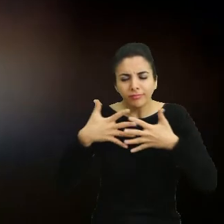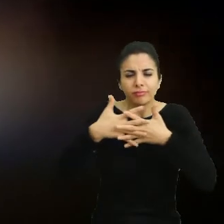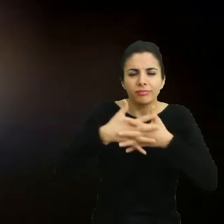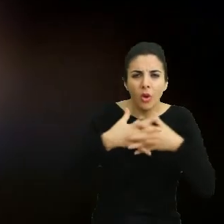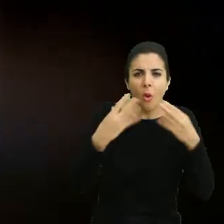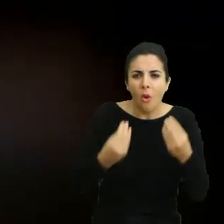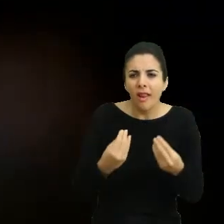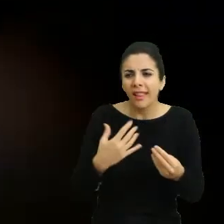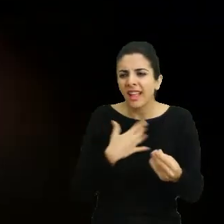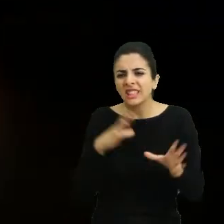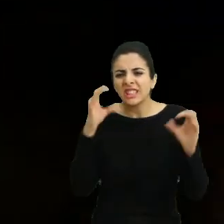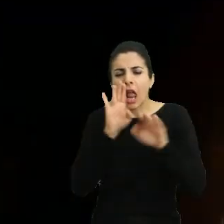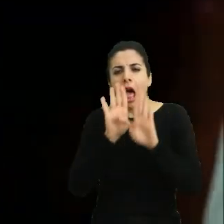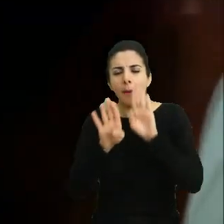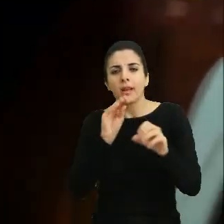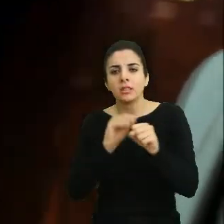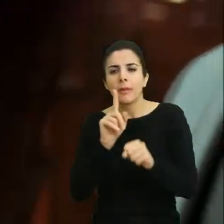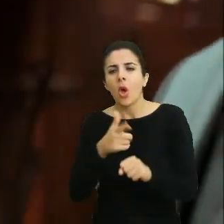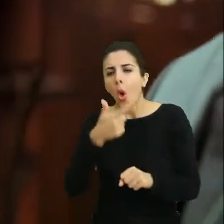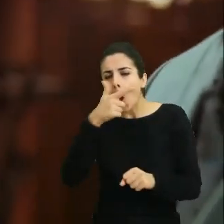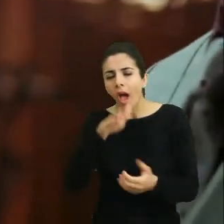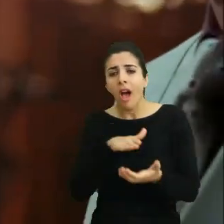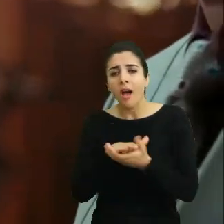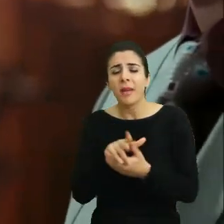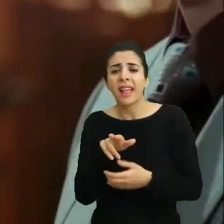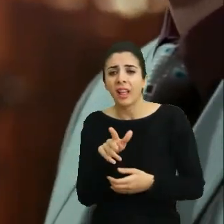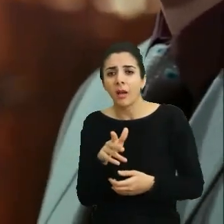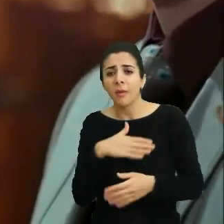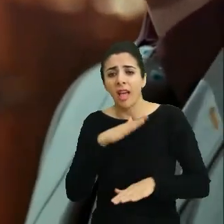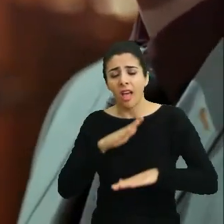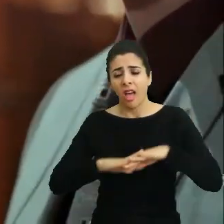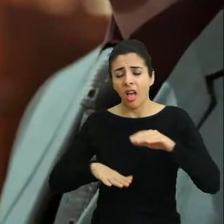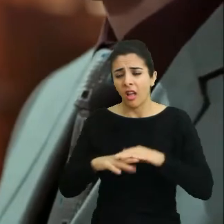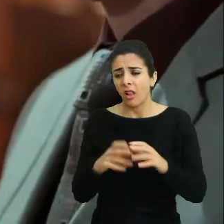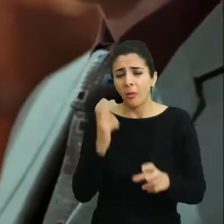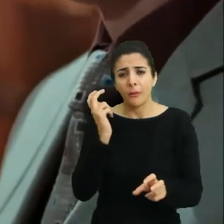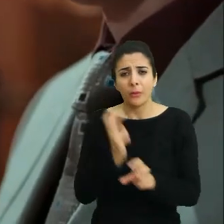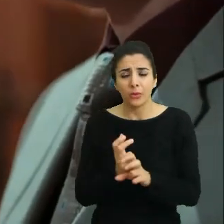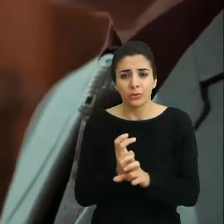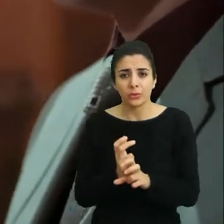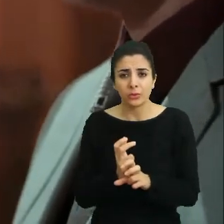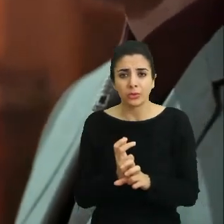kapılarından, bir köylü çarığı gibi derin ve ıssız.